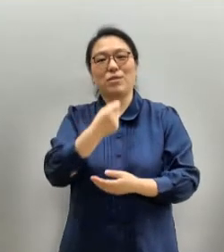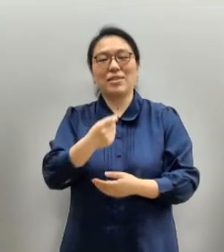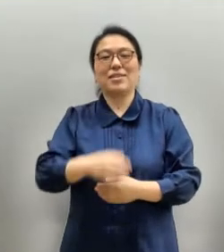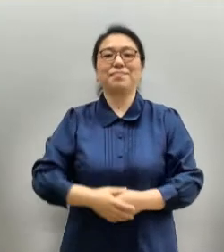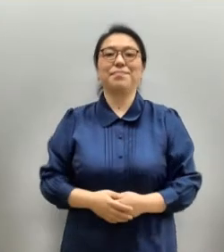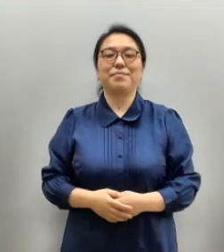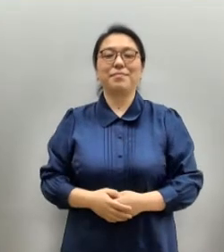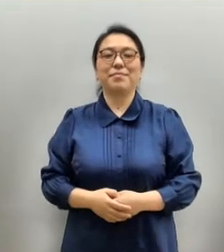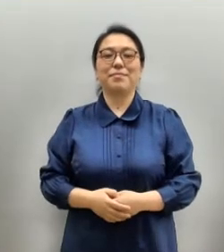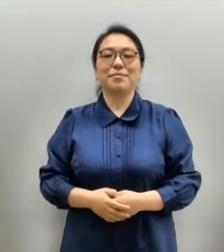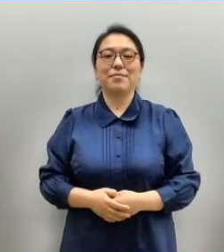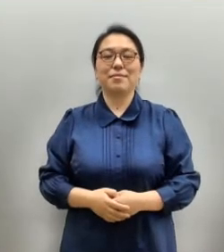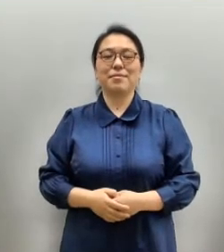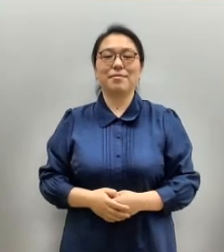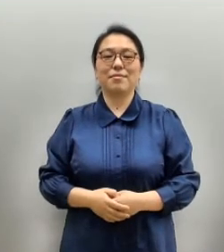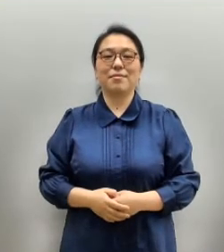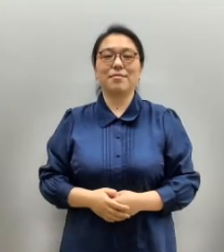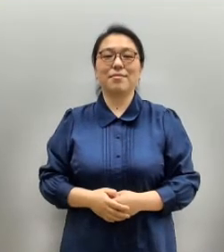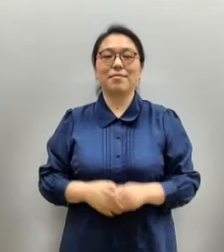えします。